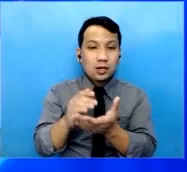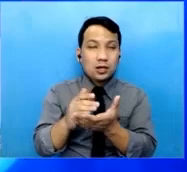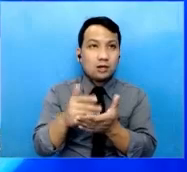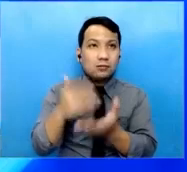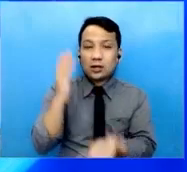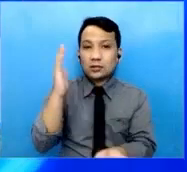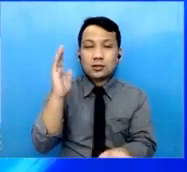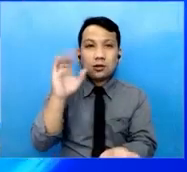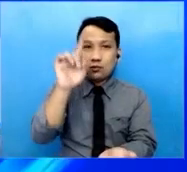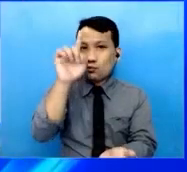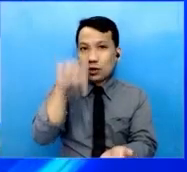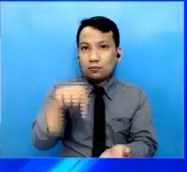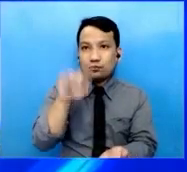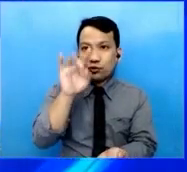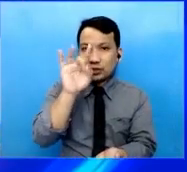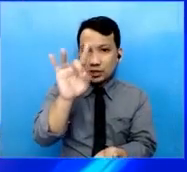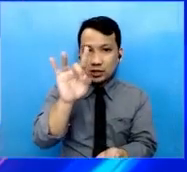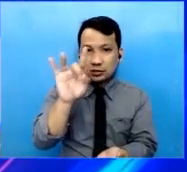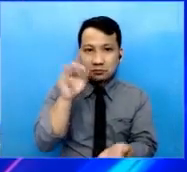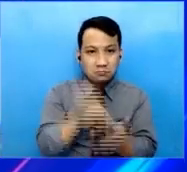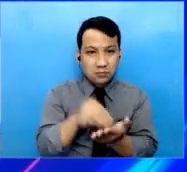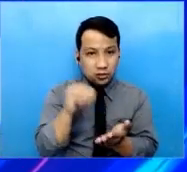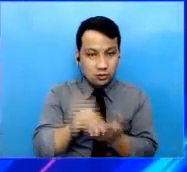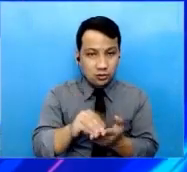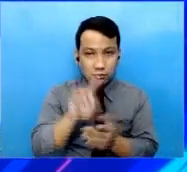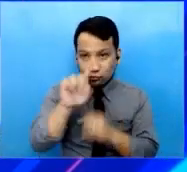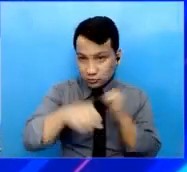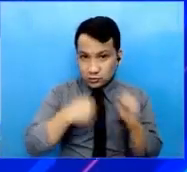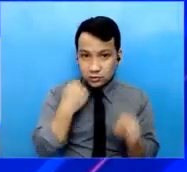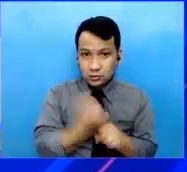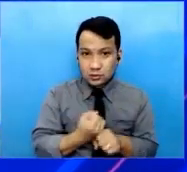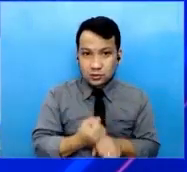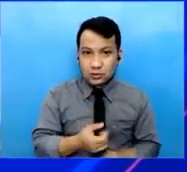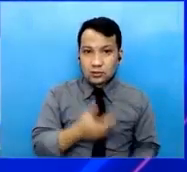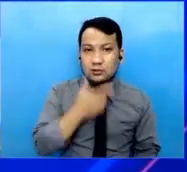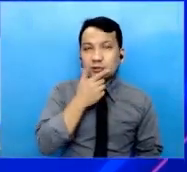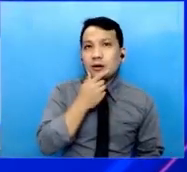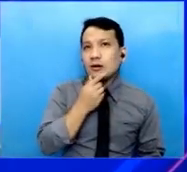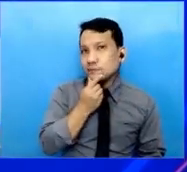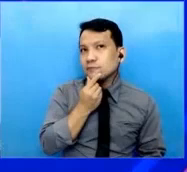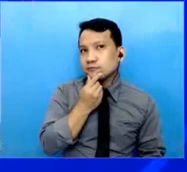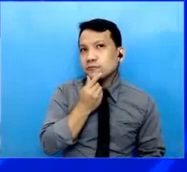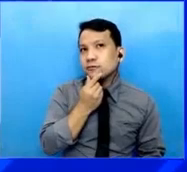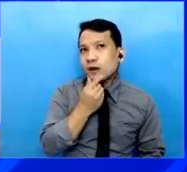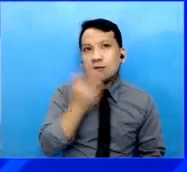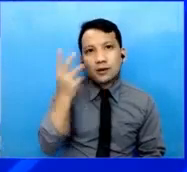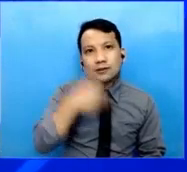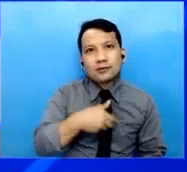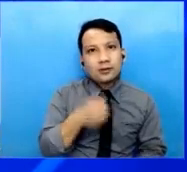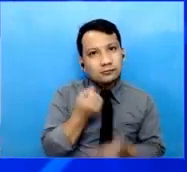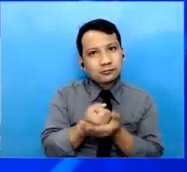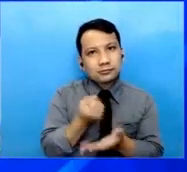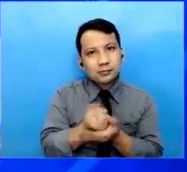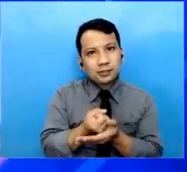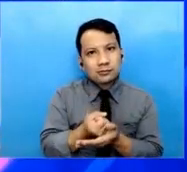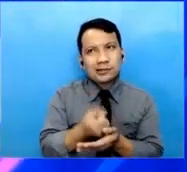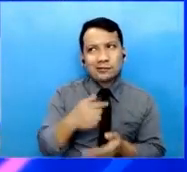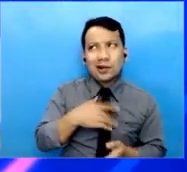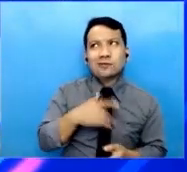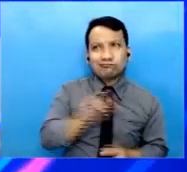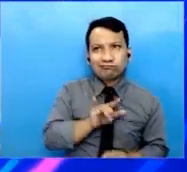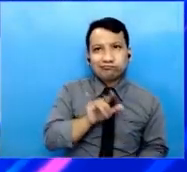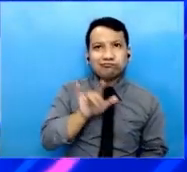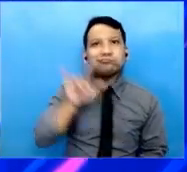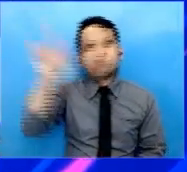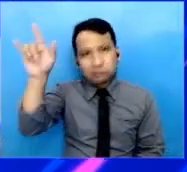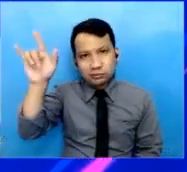1.8 million per year. So sino ba namang Pinoy ang hindi maiinganyo na